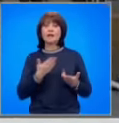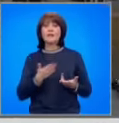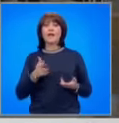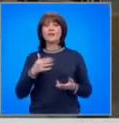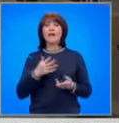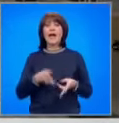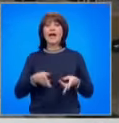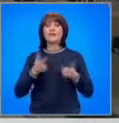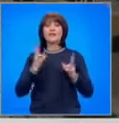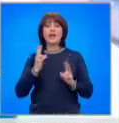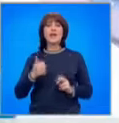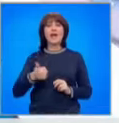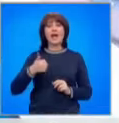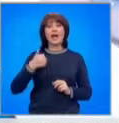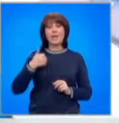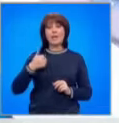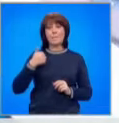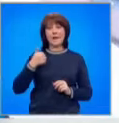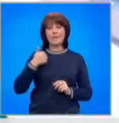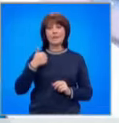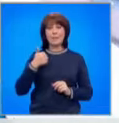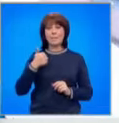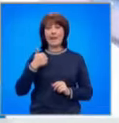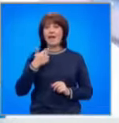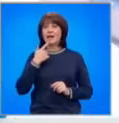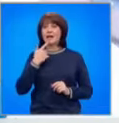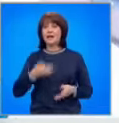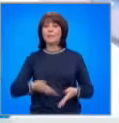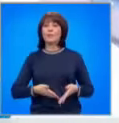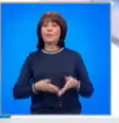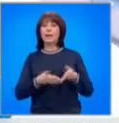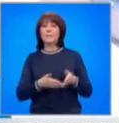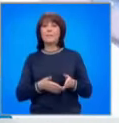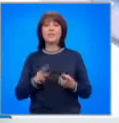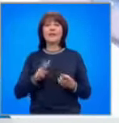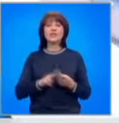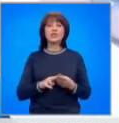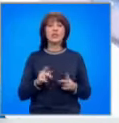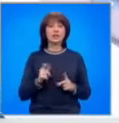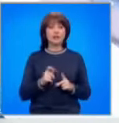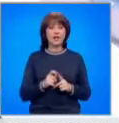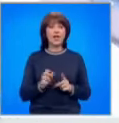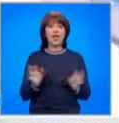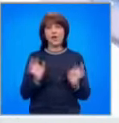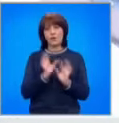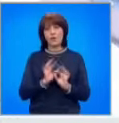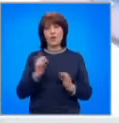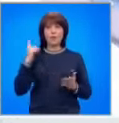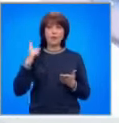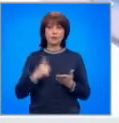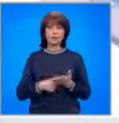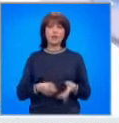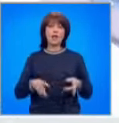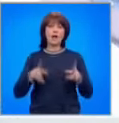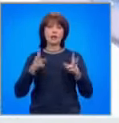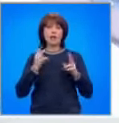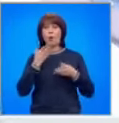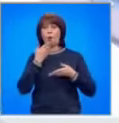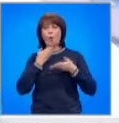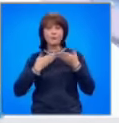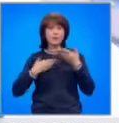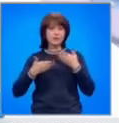за председател на Народното събрание. Нямаме категорично решение. Обсъждали сме възможности заедно с предишните